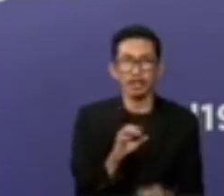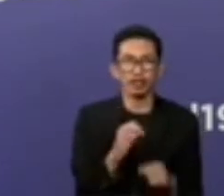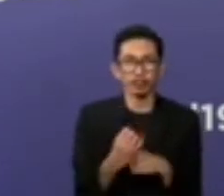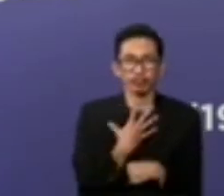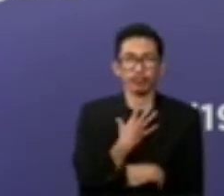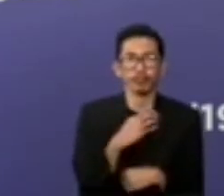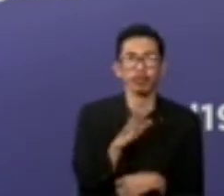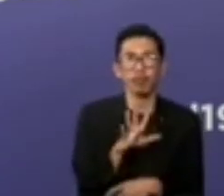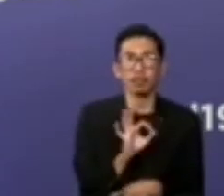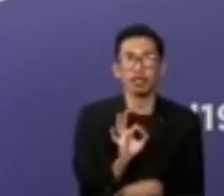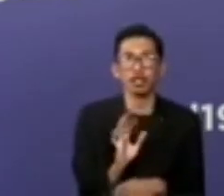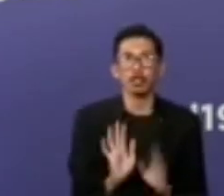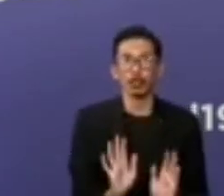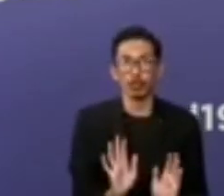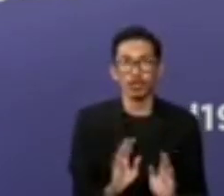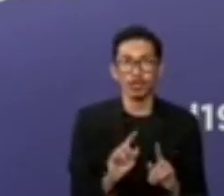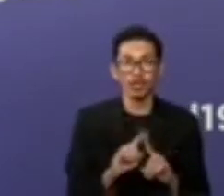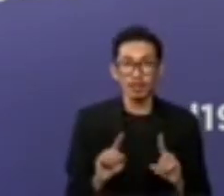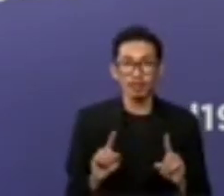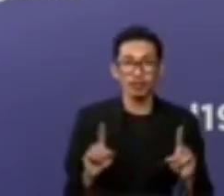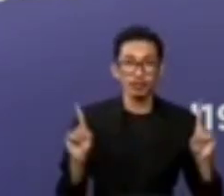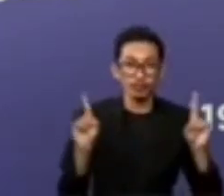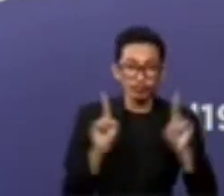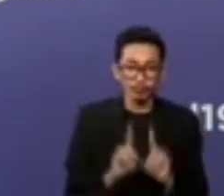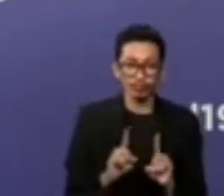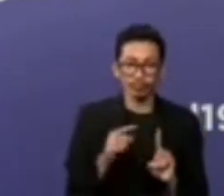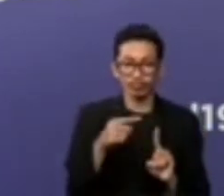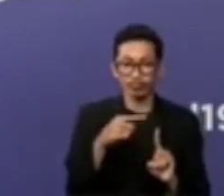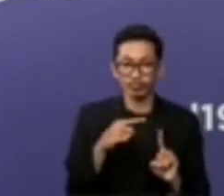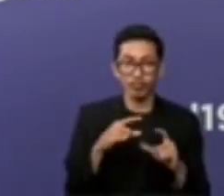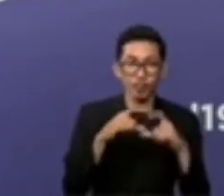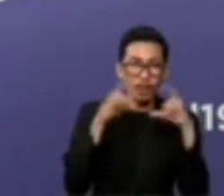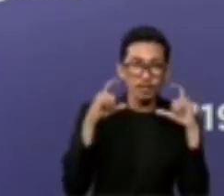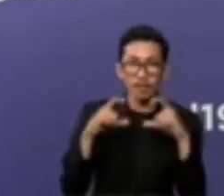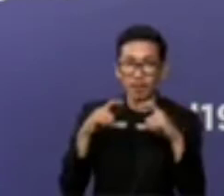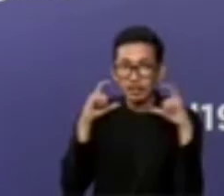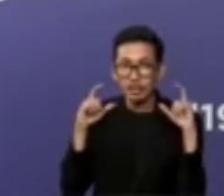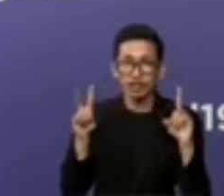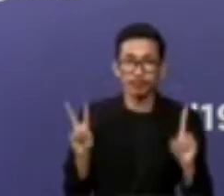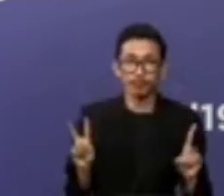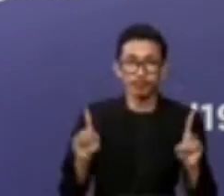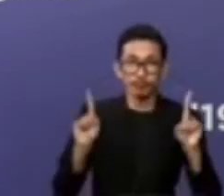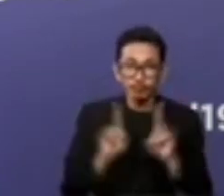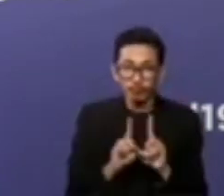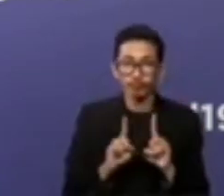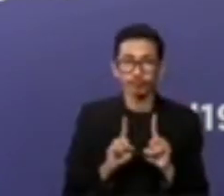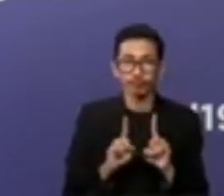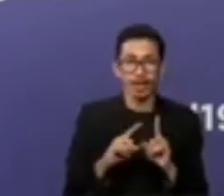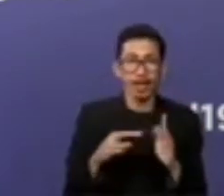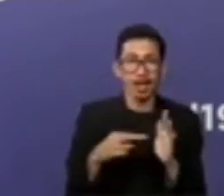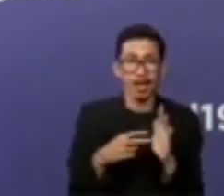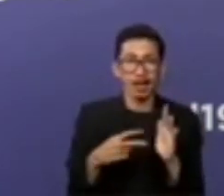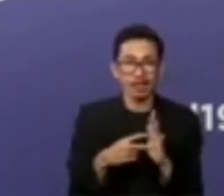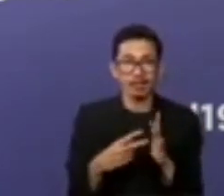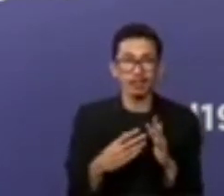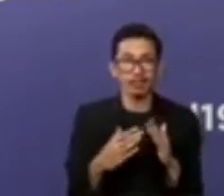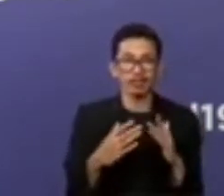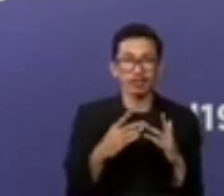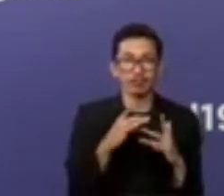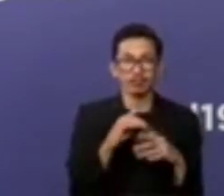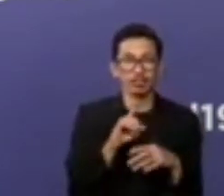Namun apabila dua-duanya menggunakan masker, maka kemungkinan penularan turun drastis